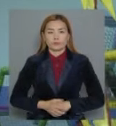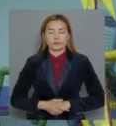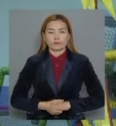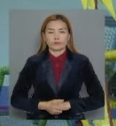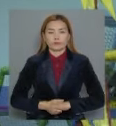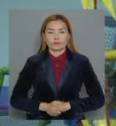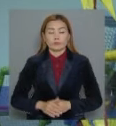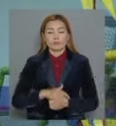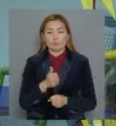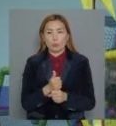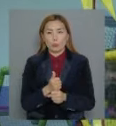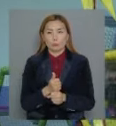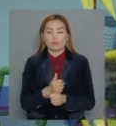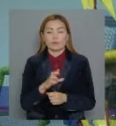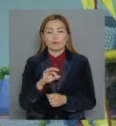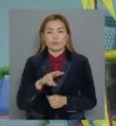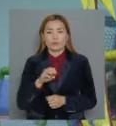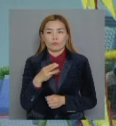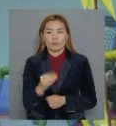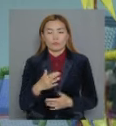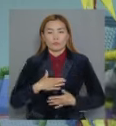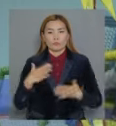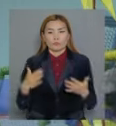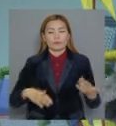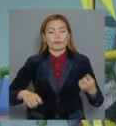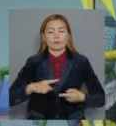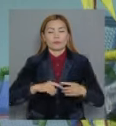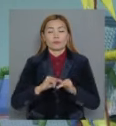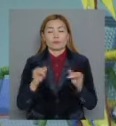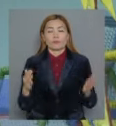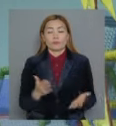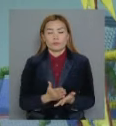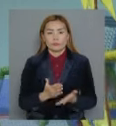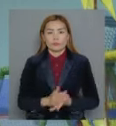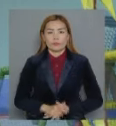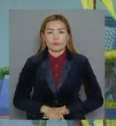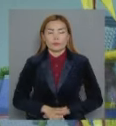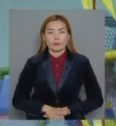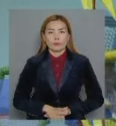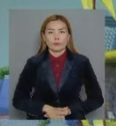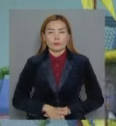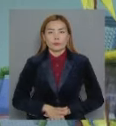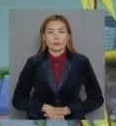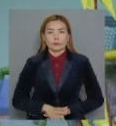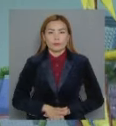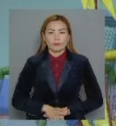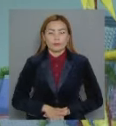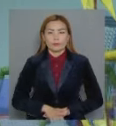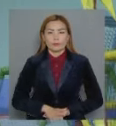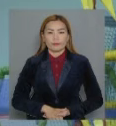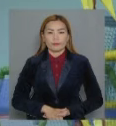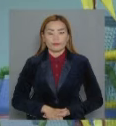кәсіпкерліктің басшысына Дулатбайға алғысым шексіз келіп кәсібімізді ашып, лентасын қиып кетіп отыр. Көп-көп рахмет айтамыз